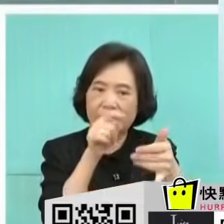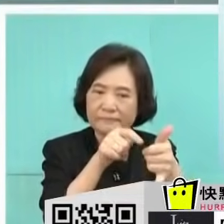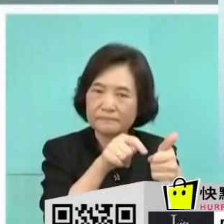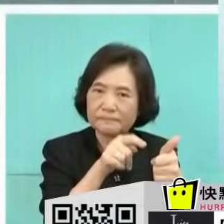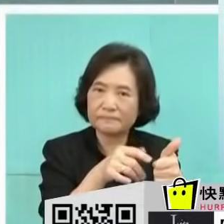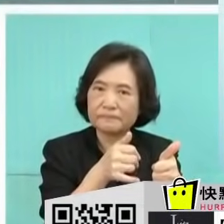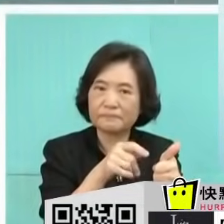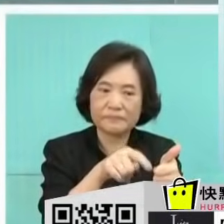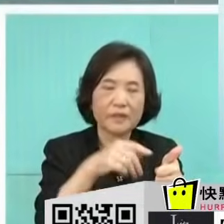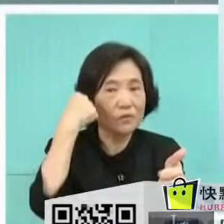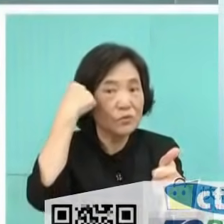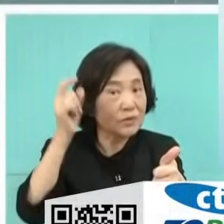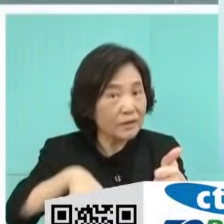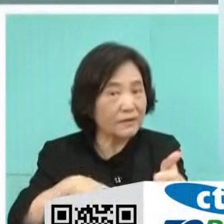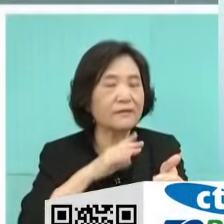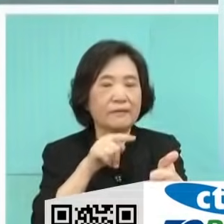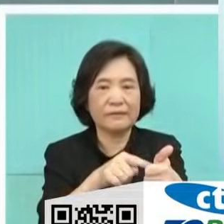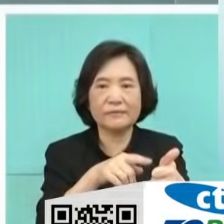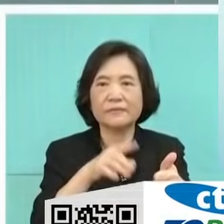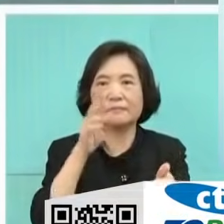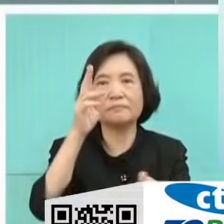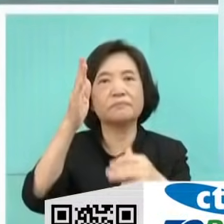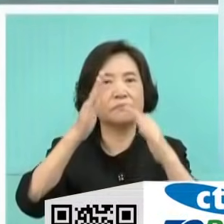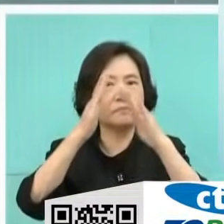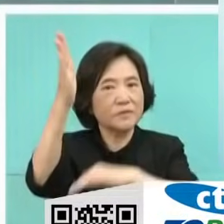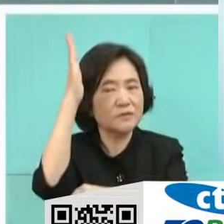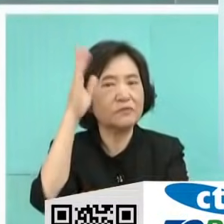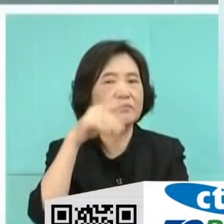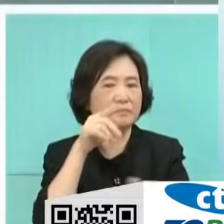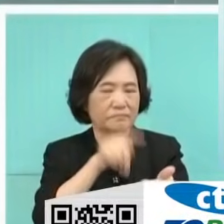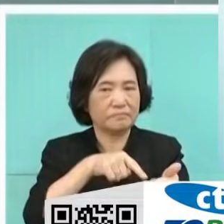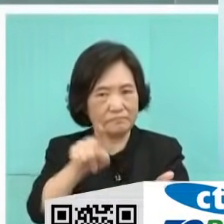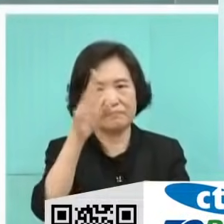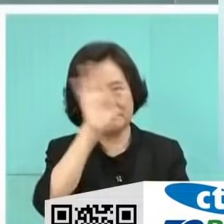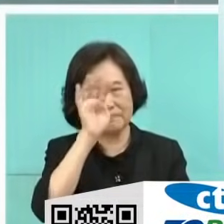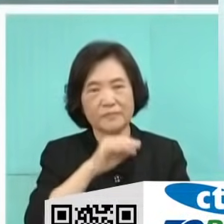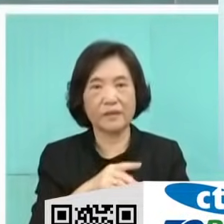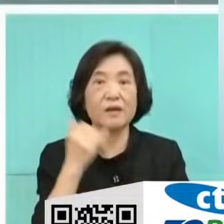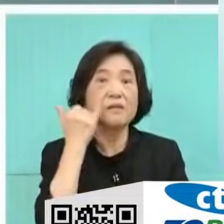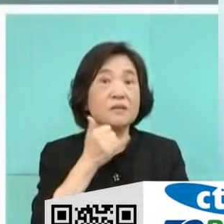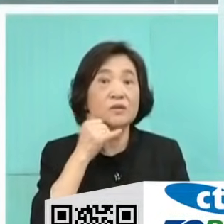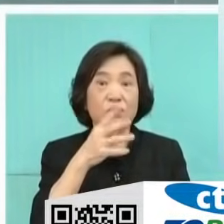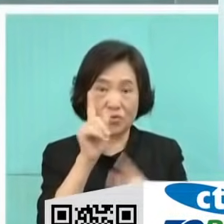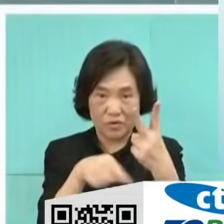地的地方政府来做疫调。那林佑昌市长他们基隆的确有